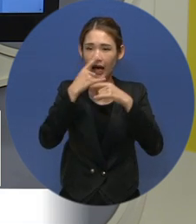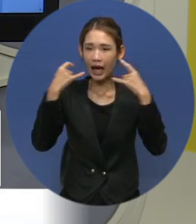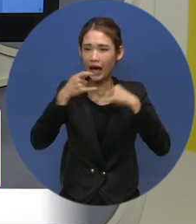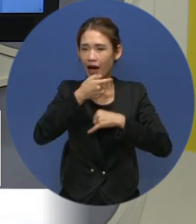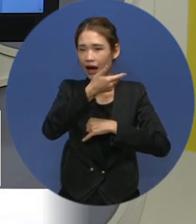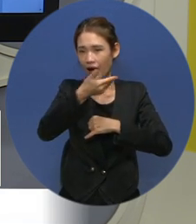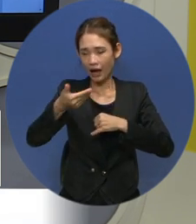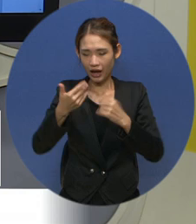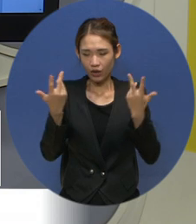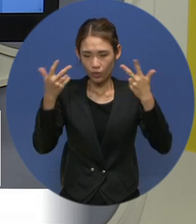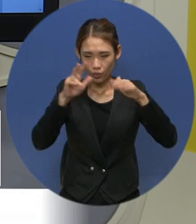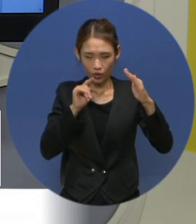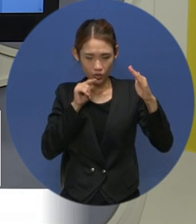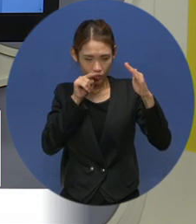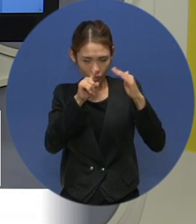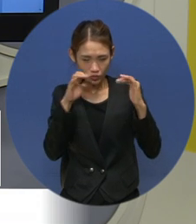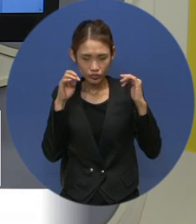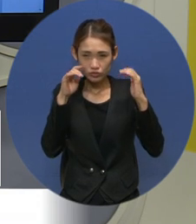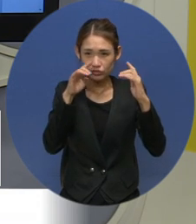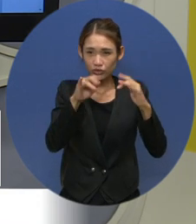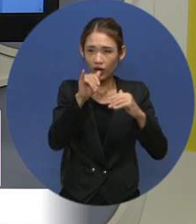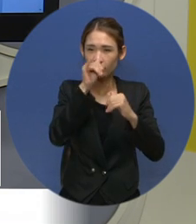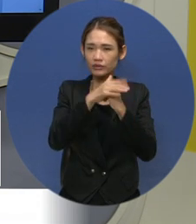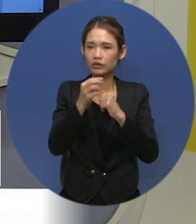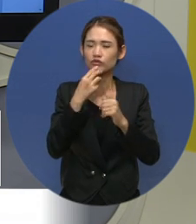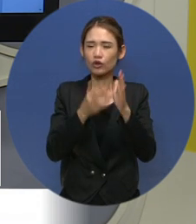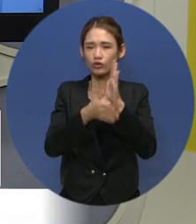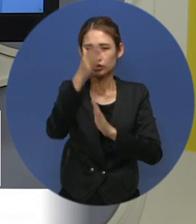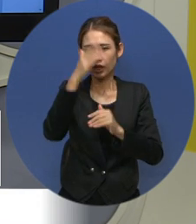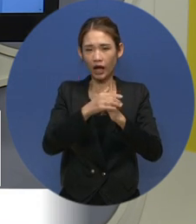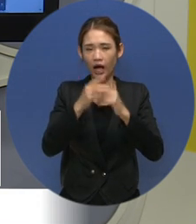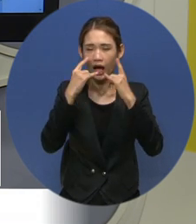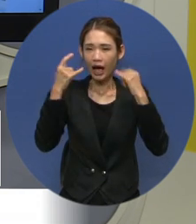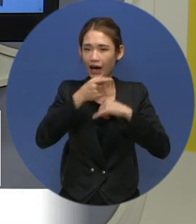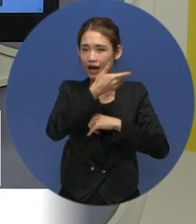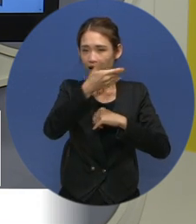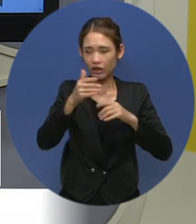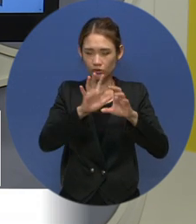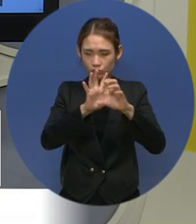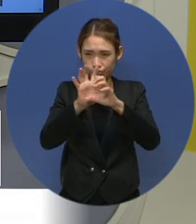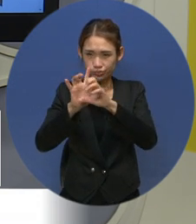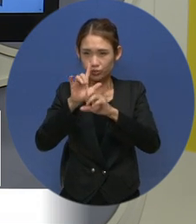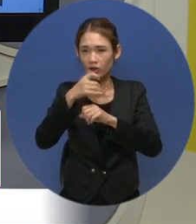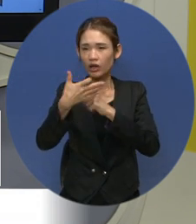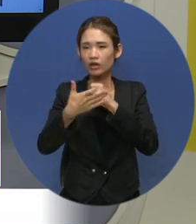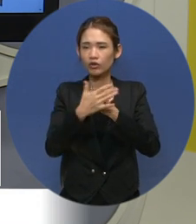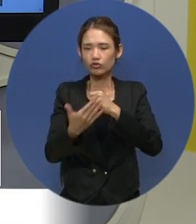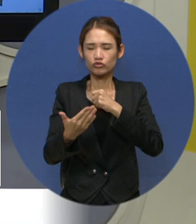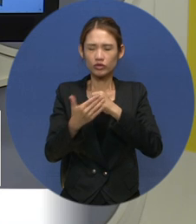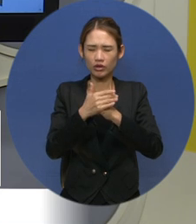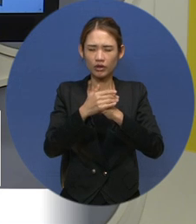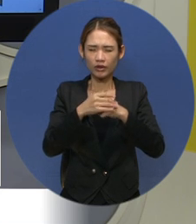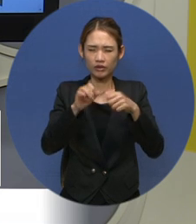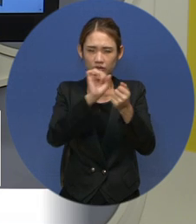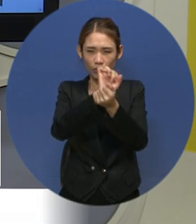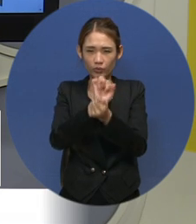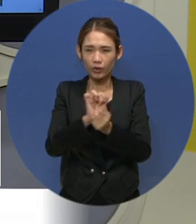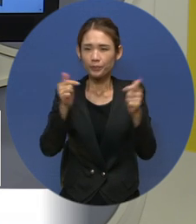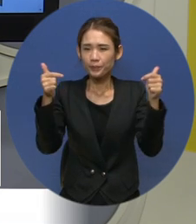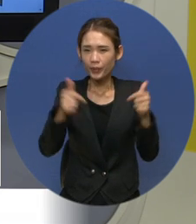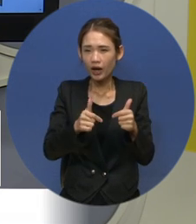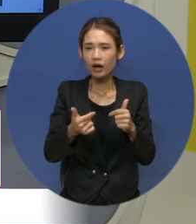몰리고 있습니다 예 서울시 한강 사업본부는 코론 알고 확산 3 를 조속히 진정시키기 위한